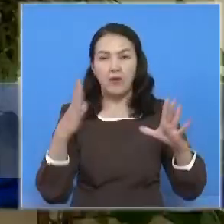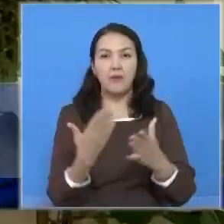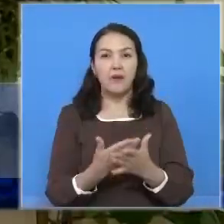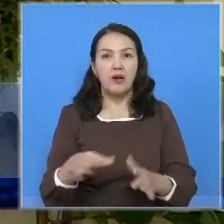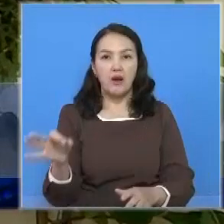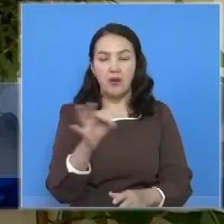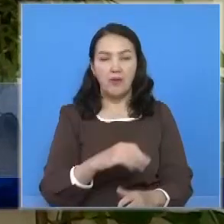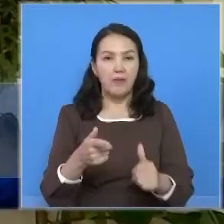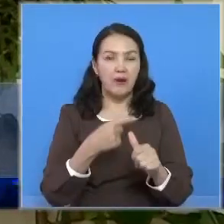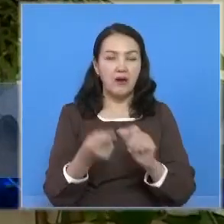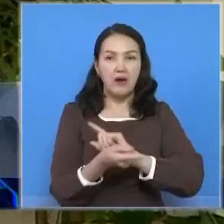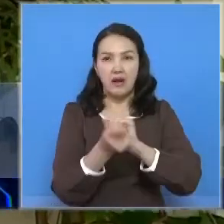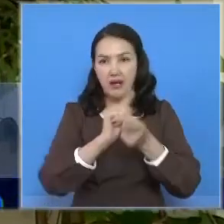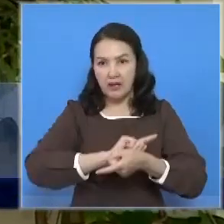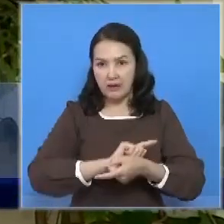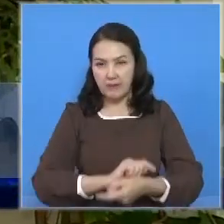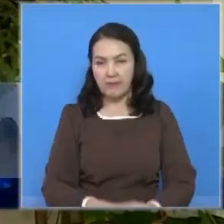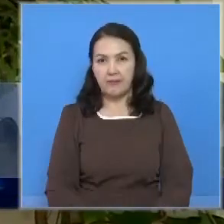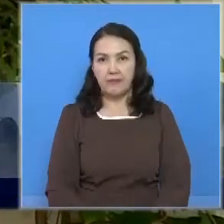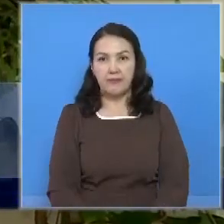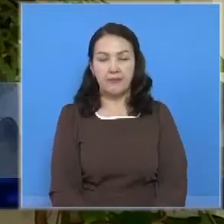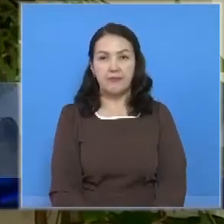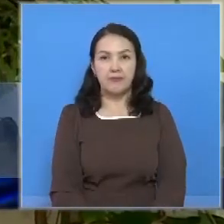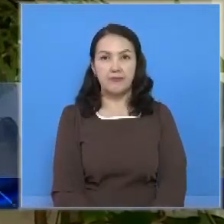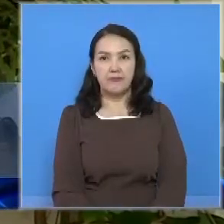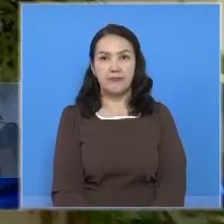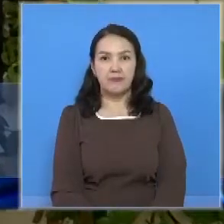өнер иесіне айналды. Нұрболат Досжан, Досжан Жасұланов, Ақтөбе телеарнасы.